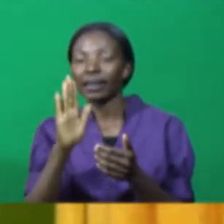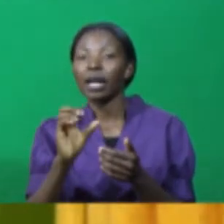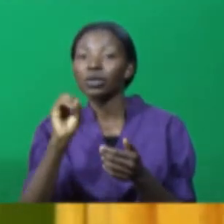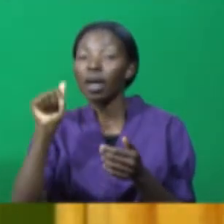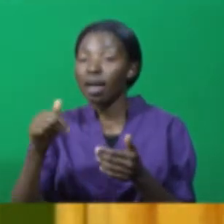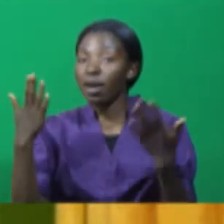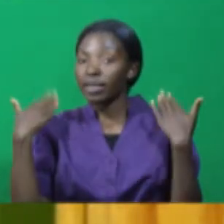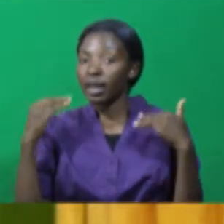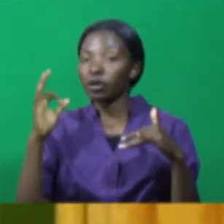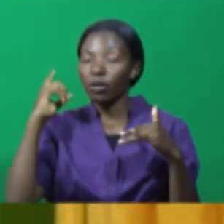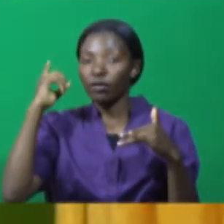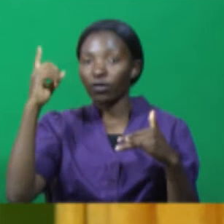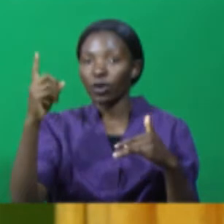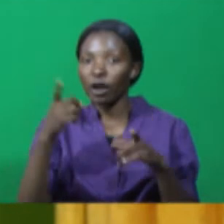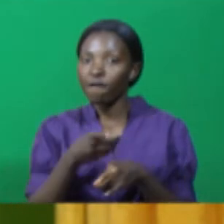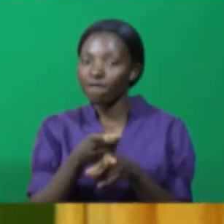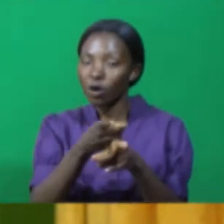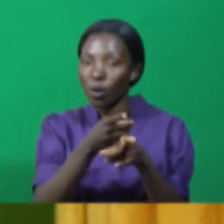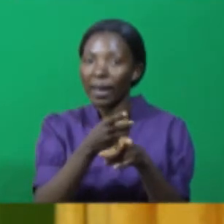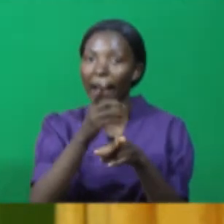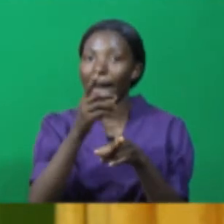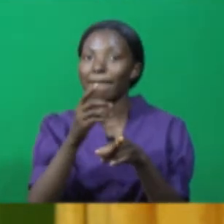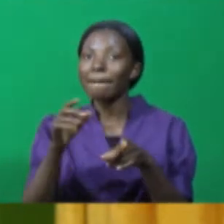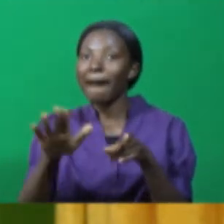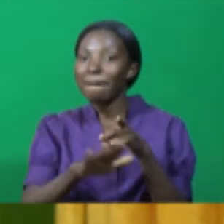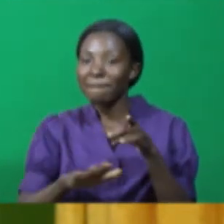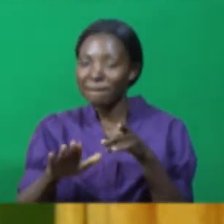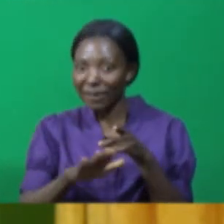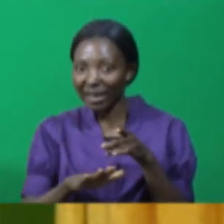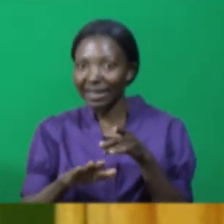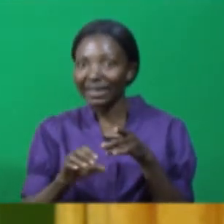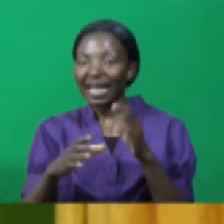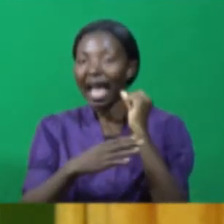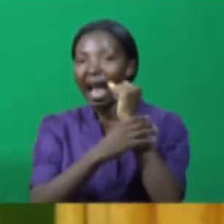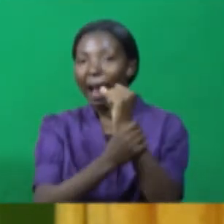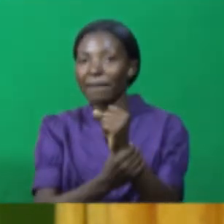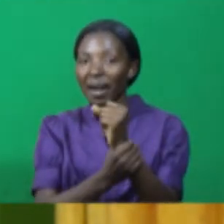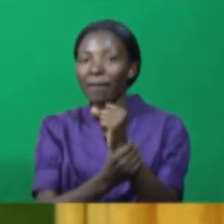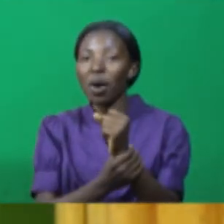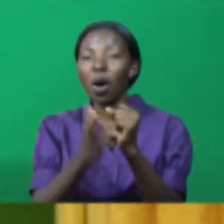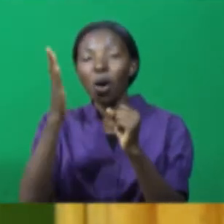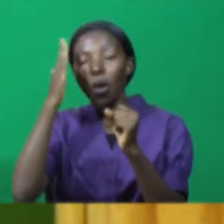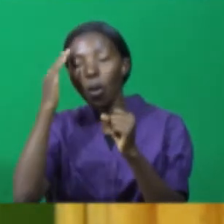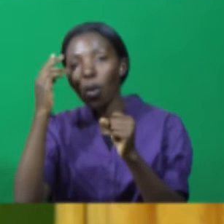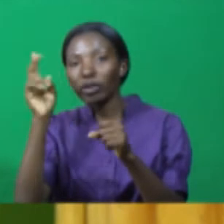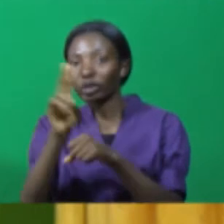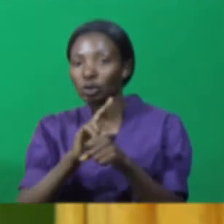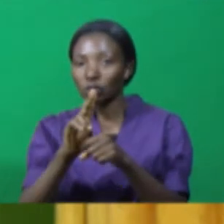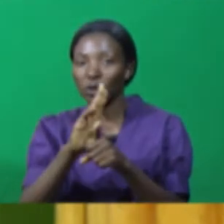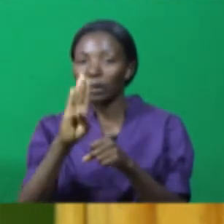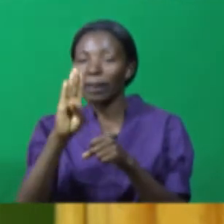Ingirozi yaMwari. Yes, pastor. Iri kuteera maid, musikana webasa waAbraham. Anga ashandiswa